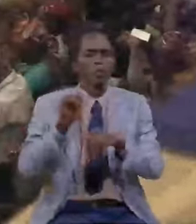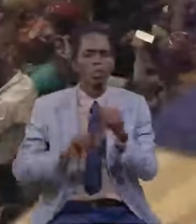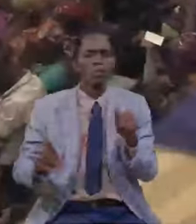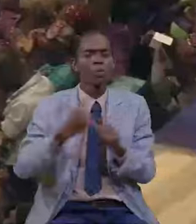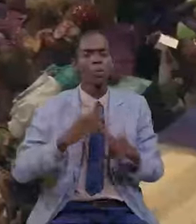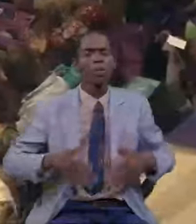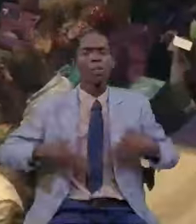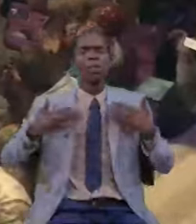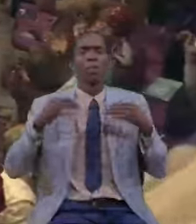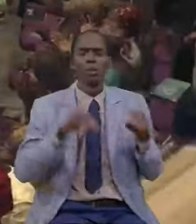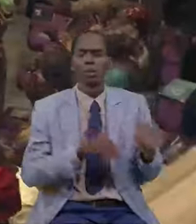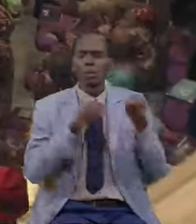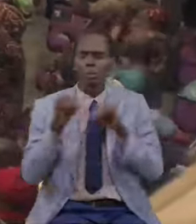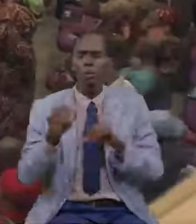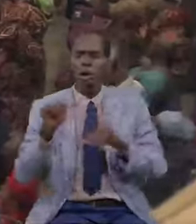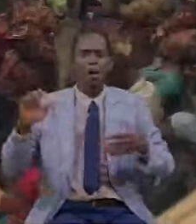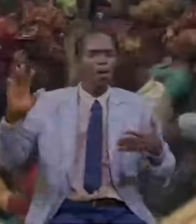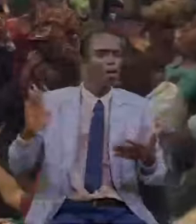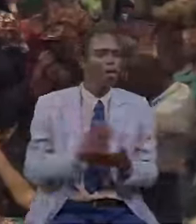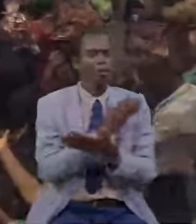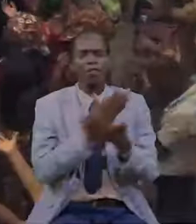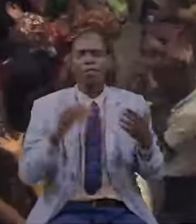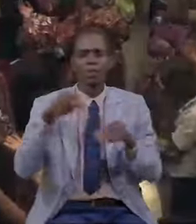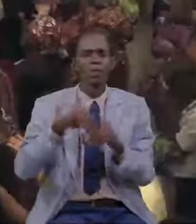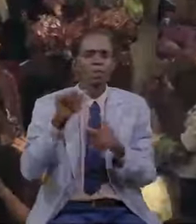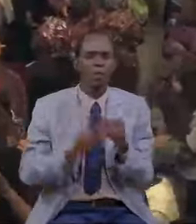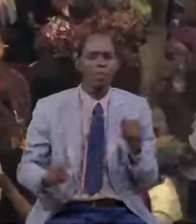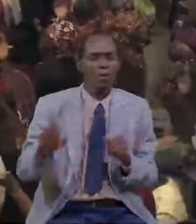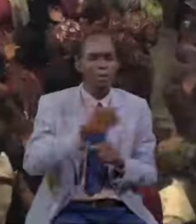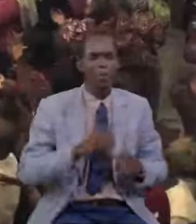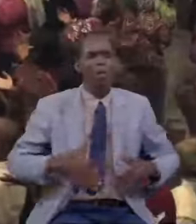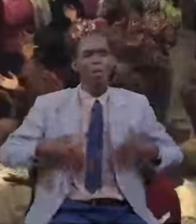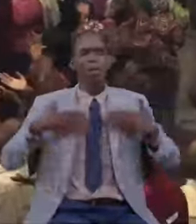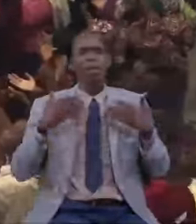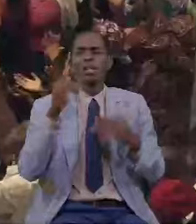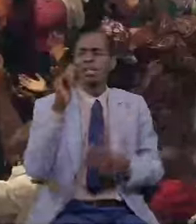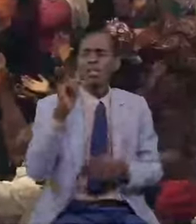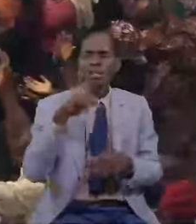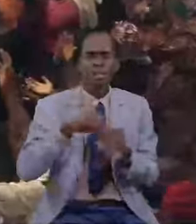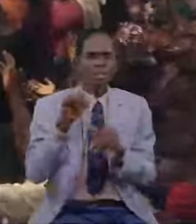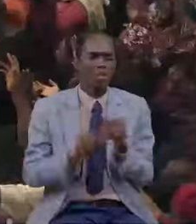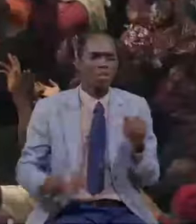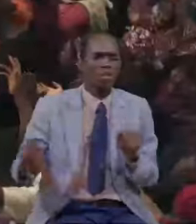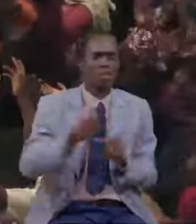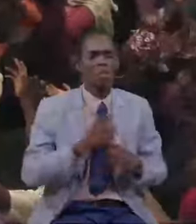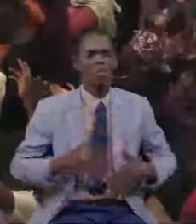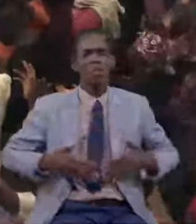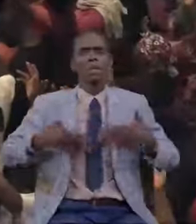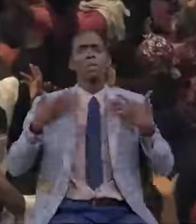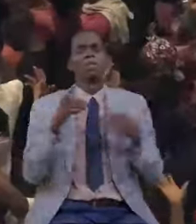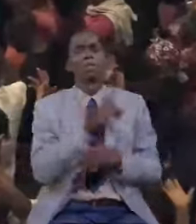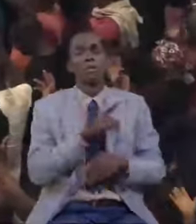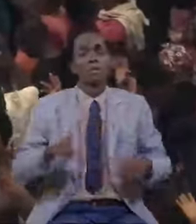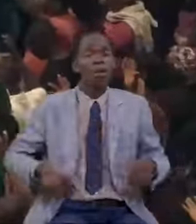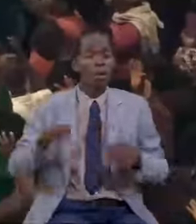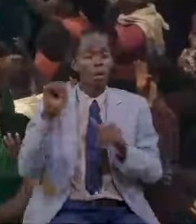Confirme cela dans chaque vie. Mets la chanson dans chaque bouche, le témoignage est dans chaque bouche. Seigneur,